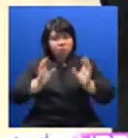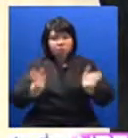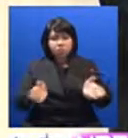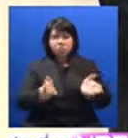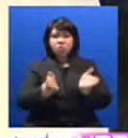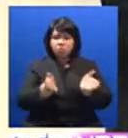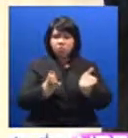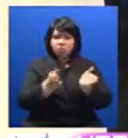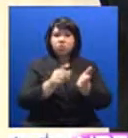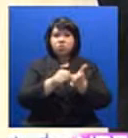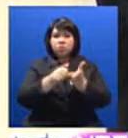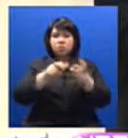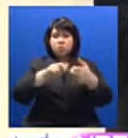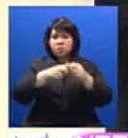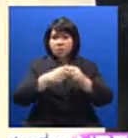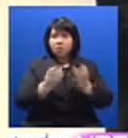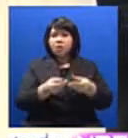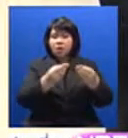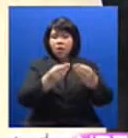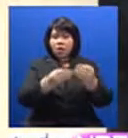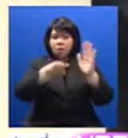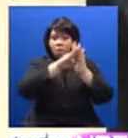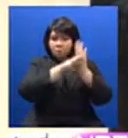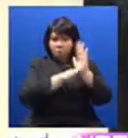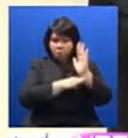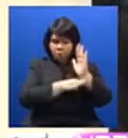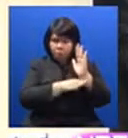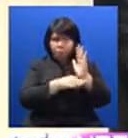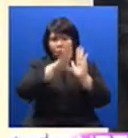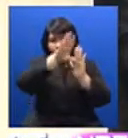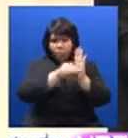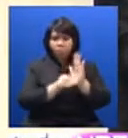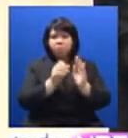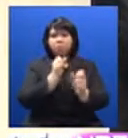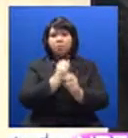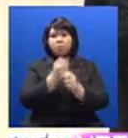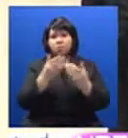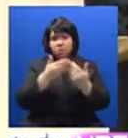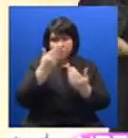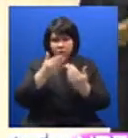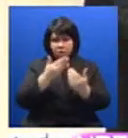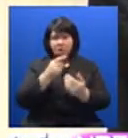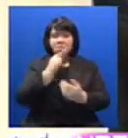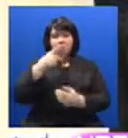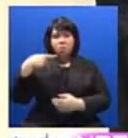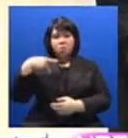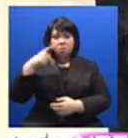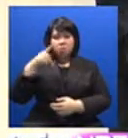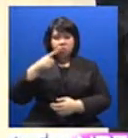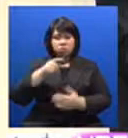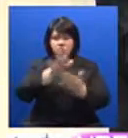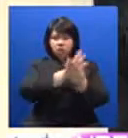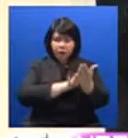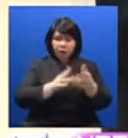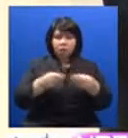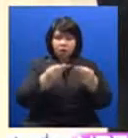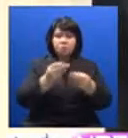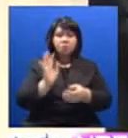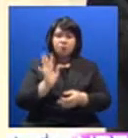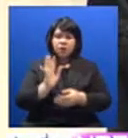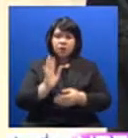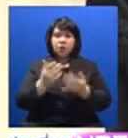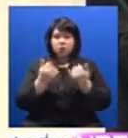าแก้ปัญหาเขาลดขั้นตอนนะให้เกิดความง่ายในการดำเนินการนะโดยที่ไม่เสียผลประโยชน์ของชาติท่านน้องเนี่ยไป